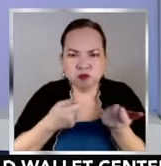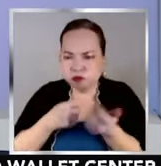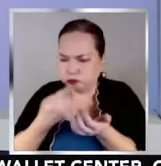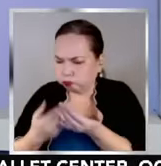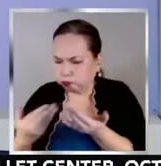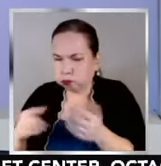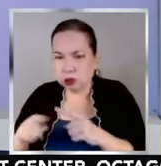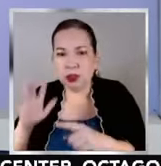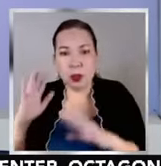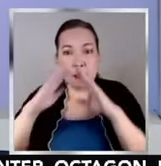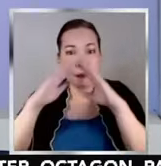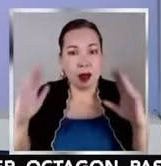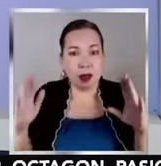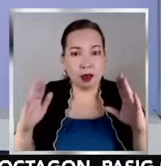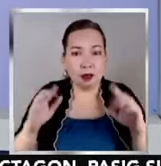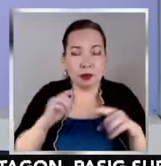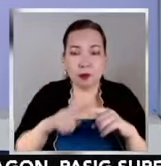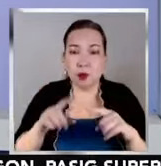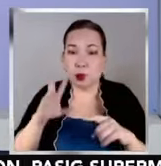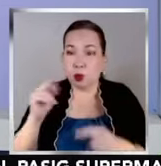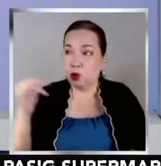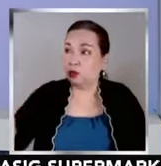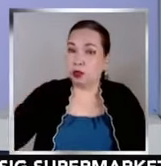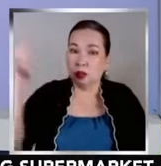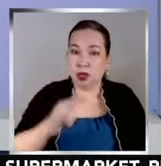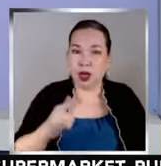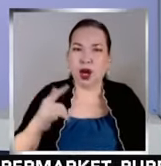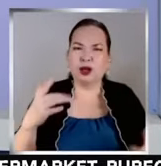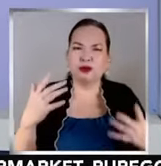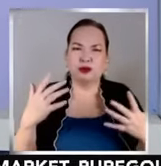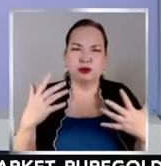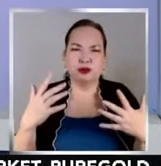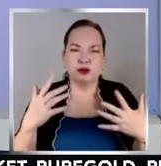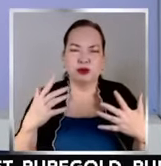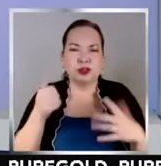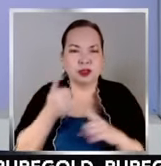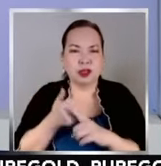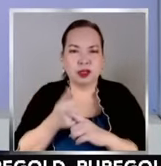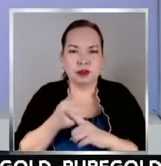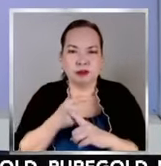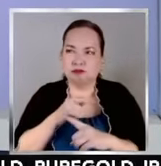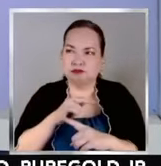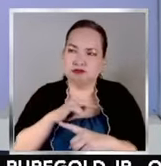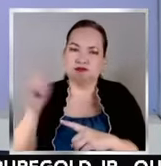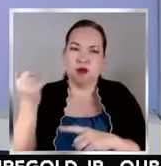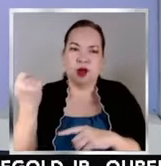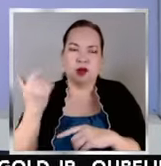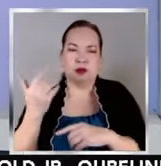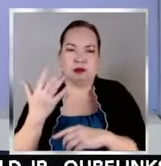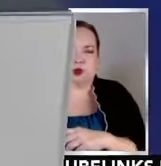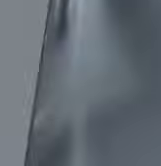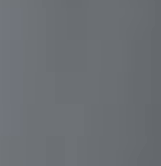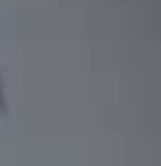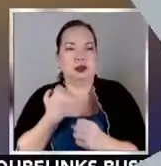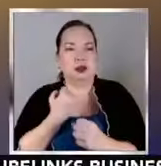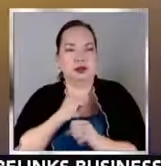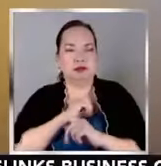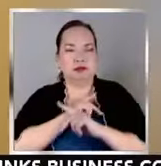kung kailan siya magbabalik bansa, lalo't nangangamba raw siya sa kanyang kaligtasan. Iyan naman ang tinutukan ni Marisol Abdurrahman.